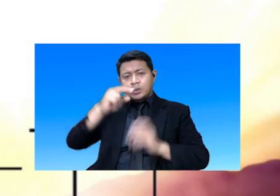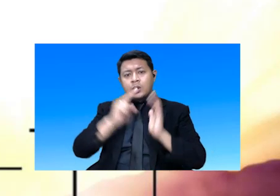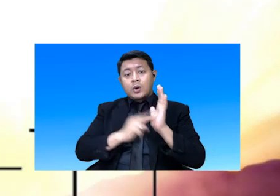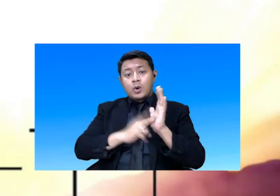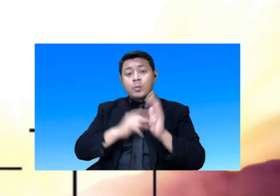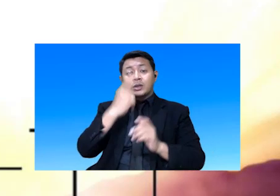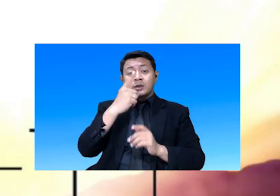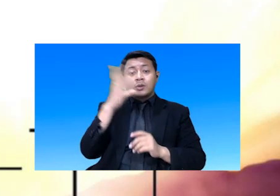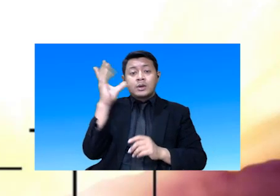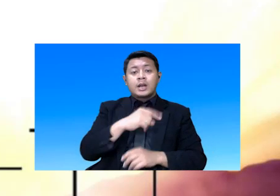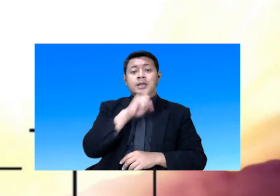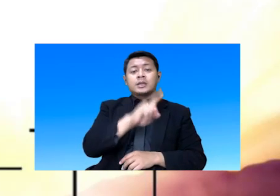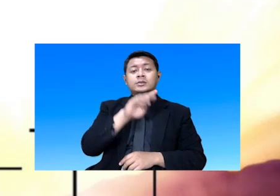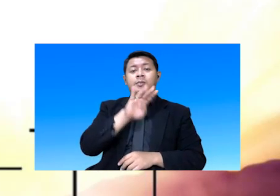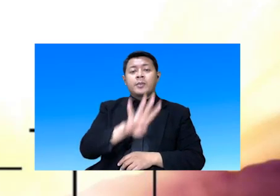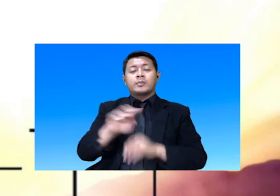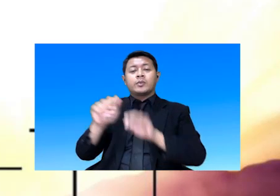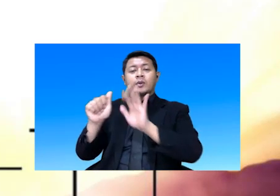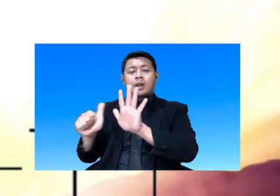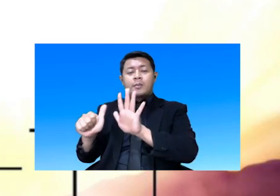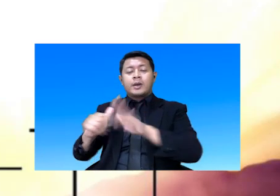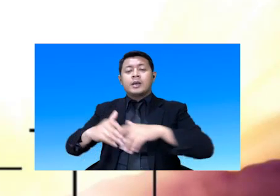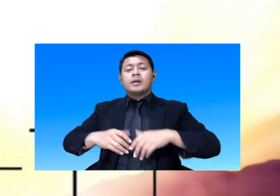sungguh-sungguh dihargai. Nomor 1 loh dari